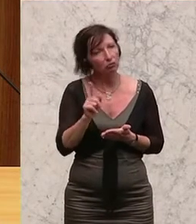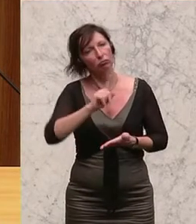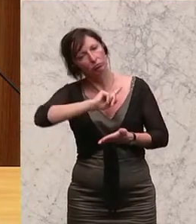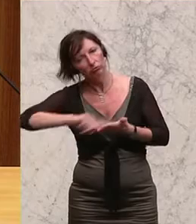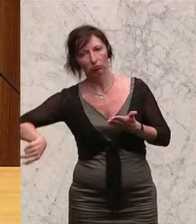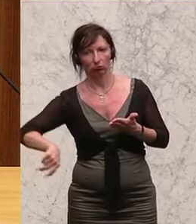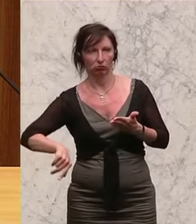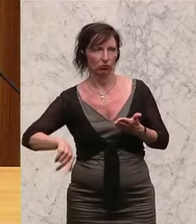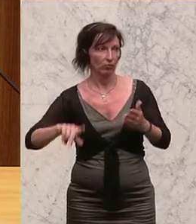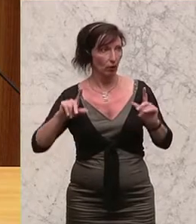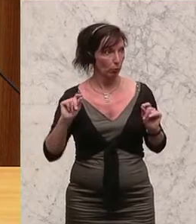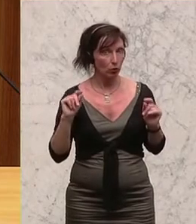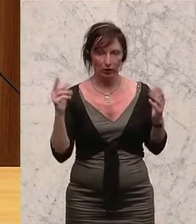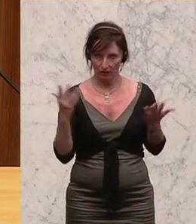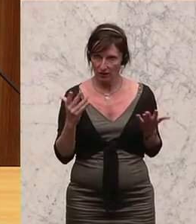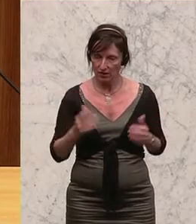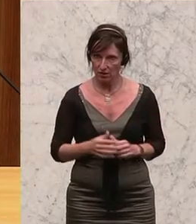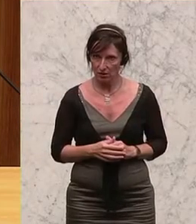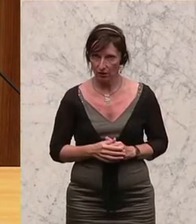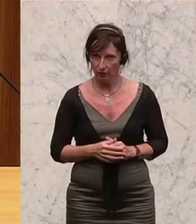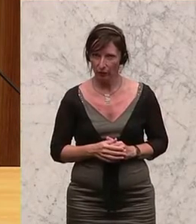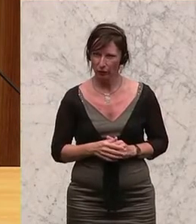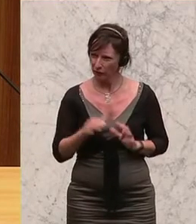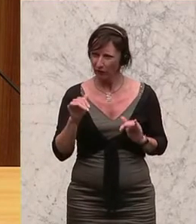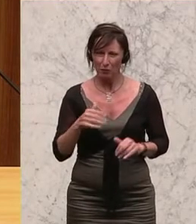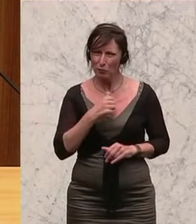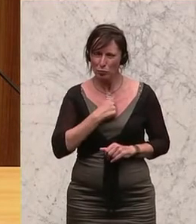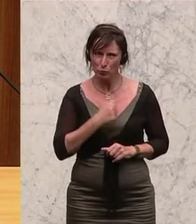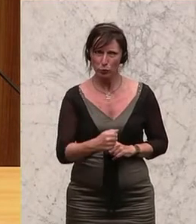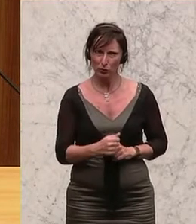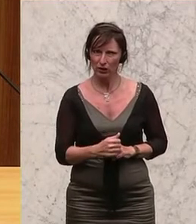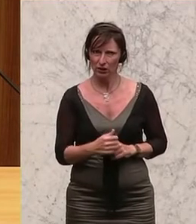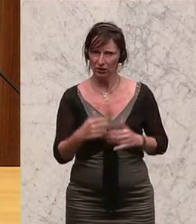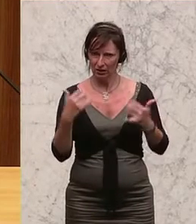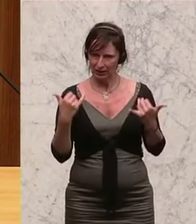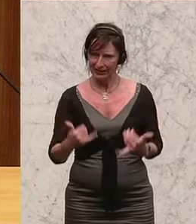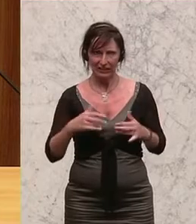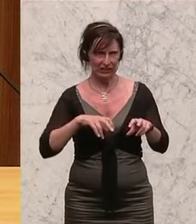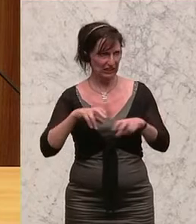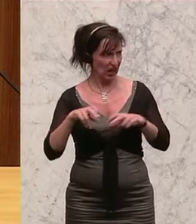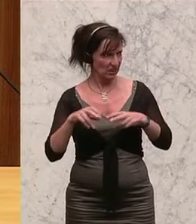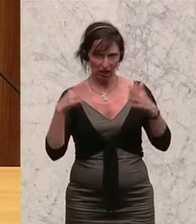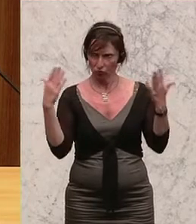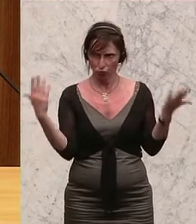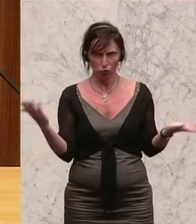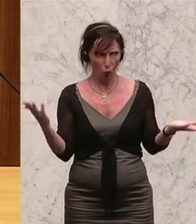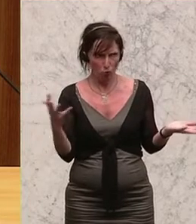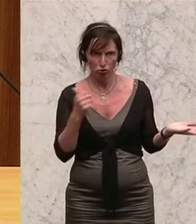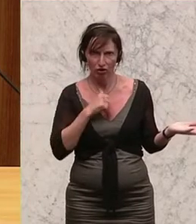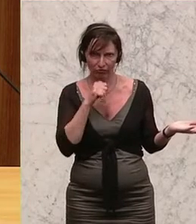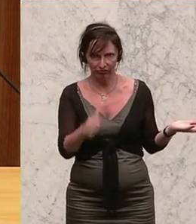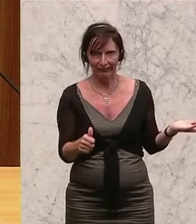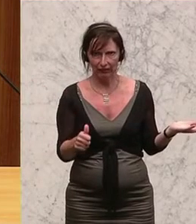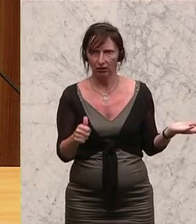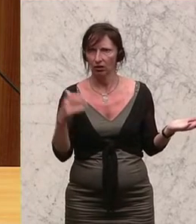Das heißt, wir müssen uns drüber trauen, und die derzeitige Regierung in der Form schafft das einfach nicht, weil sie